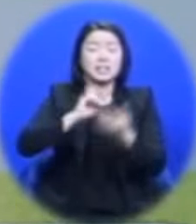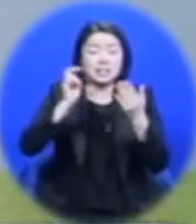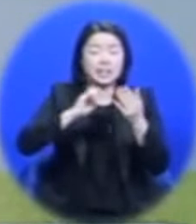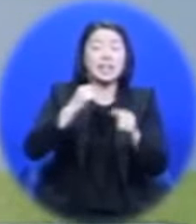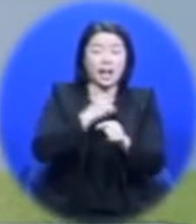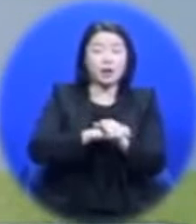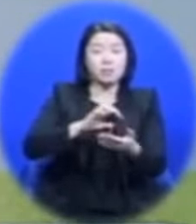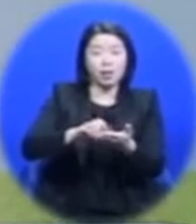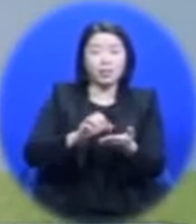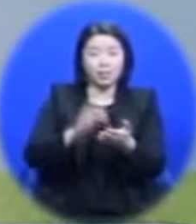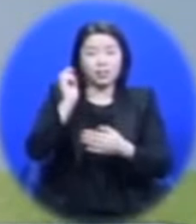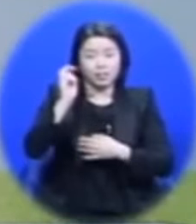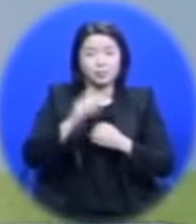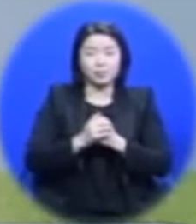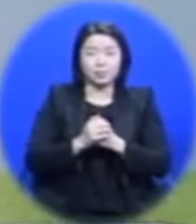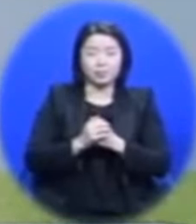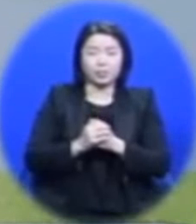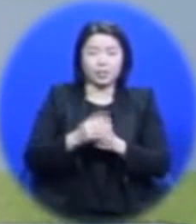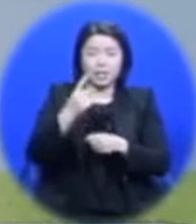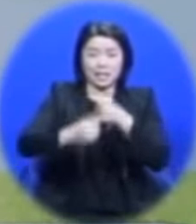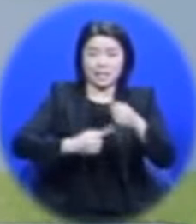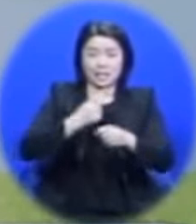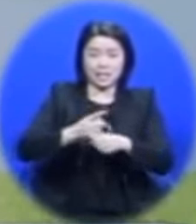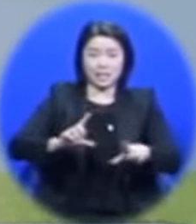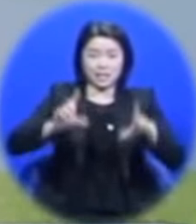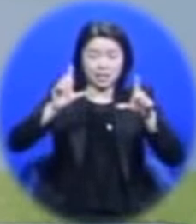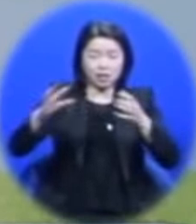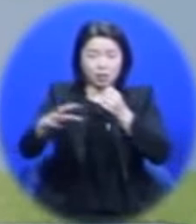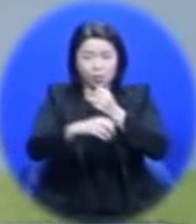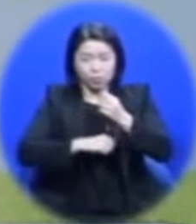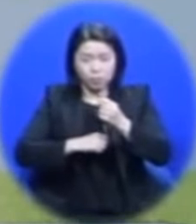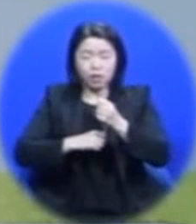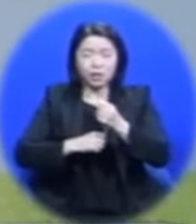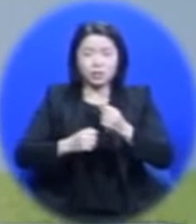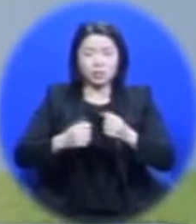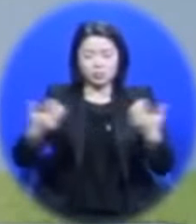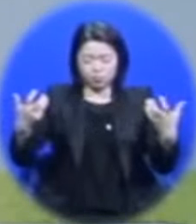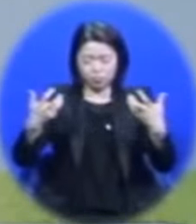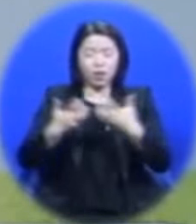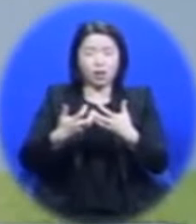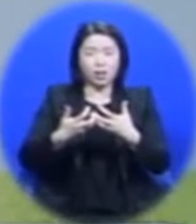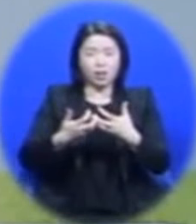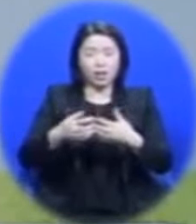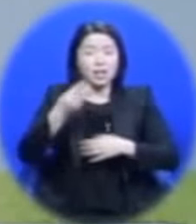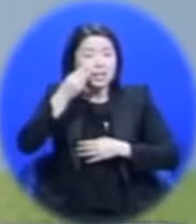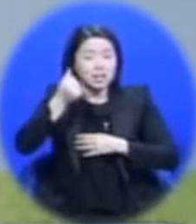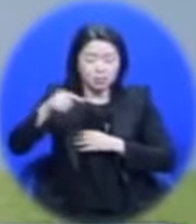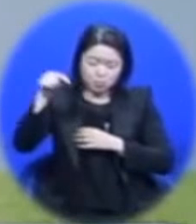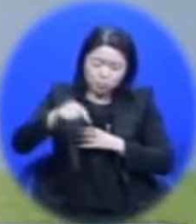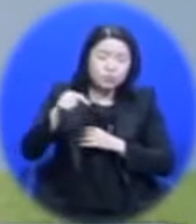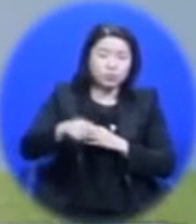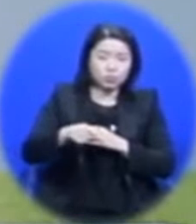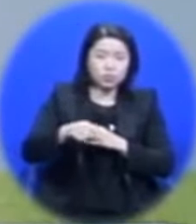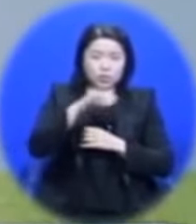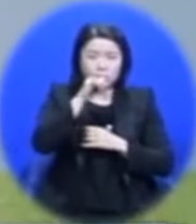만하네. 그죠? 한 해의 수확이 얼마나 풍성한지 기름이 그냥 뚝뚝 떨어진대.